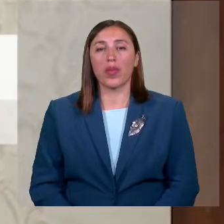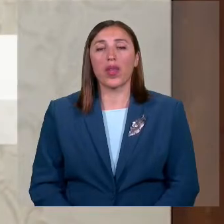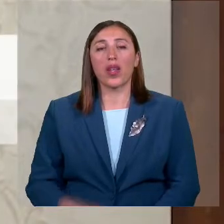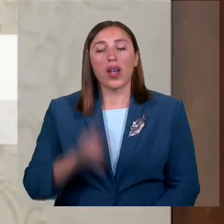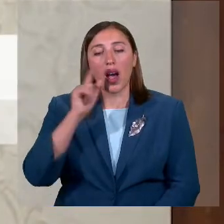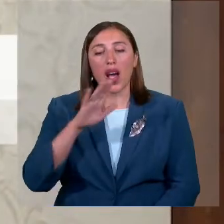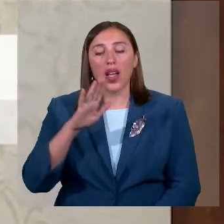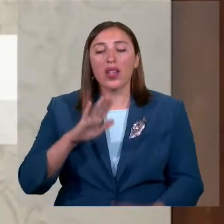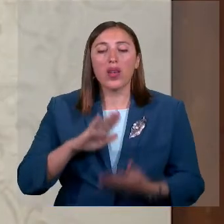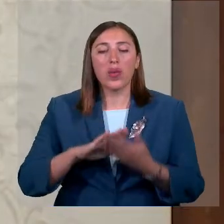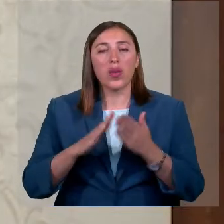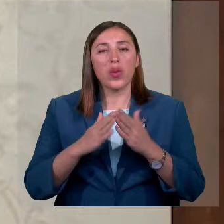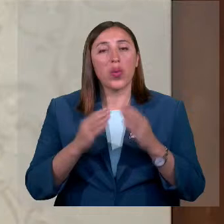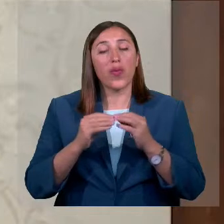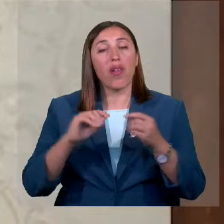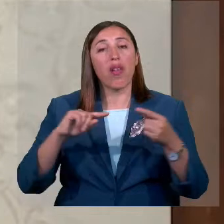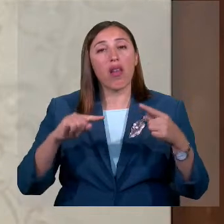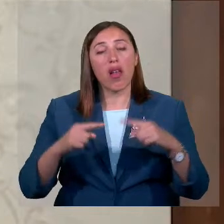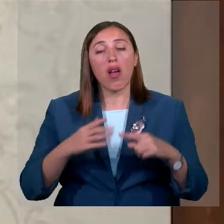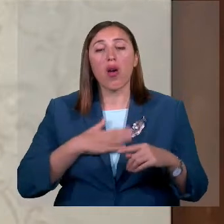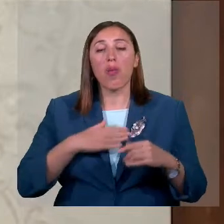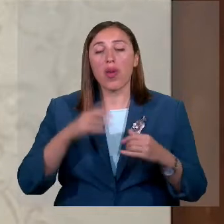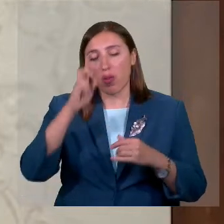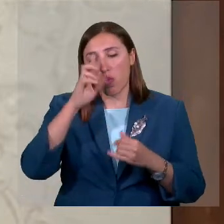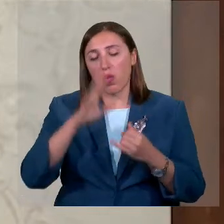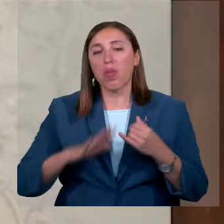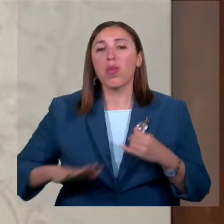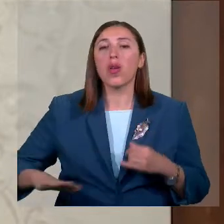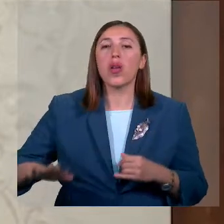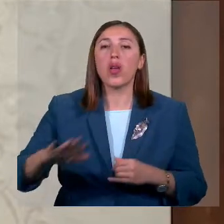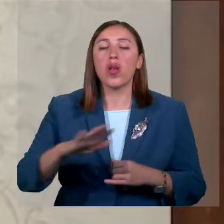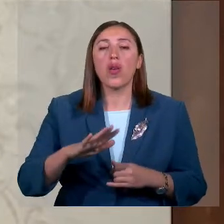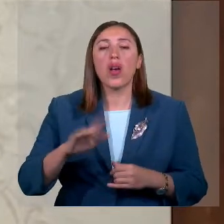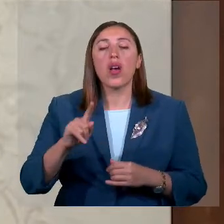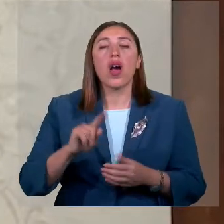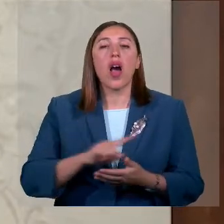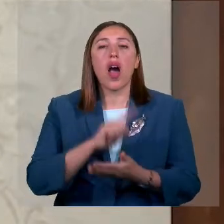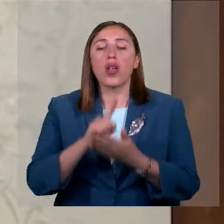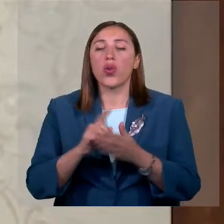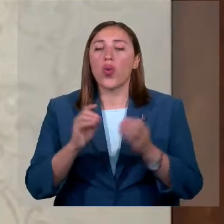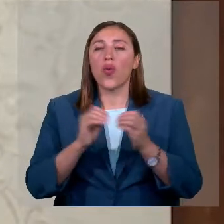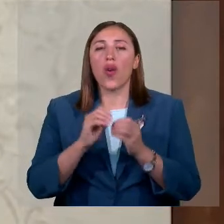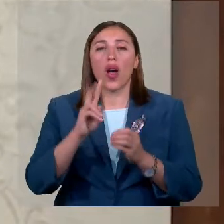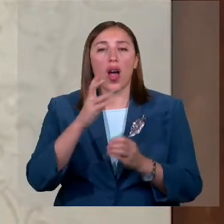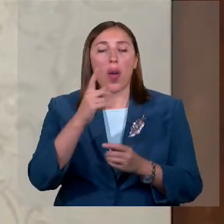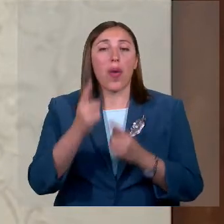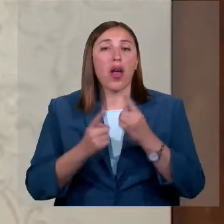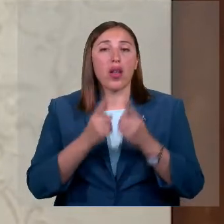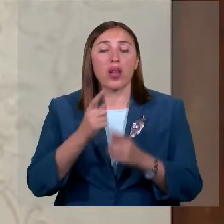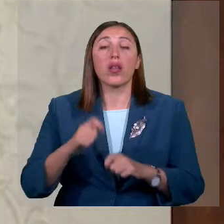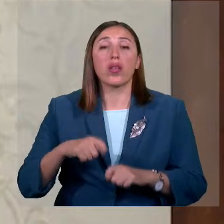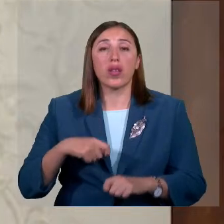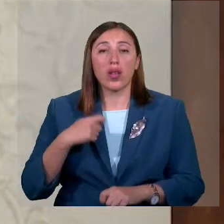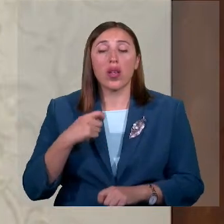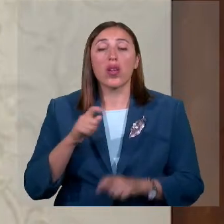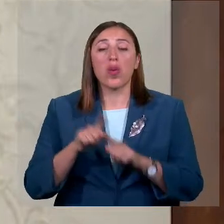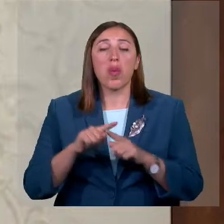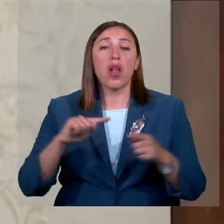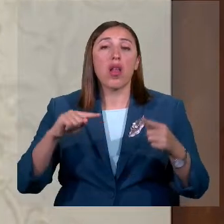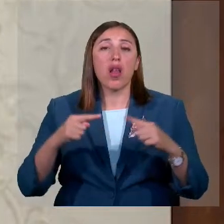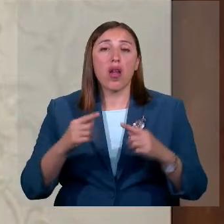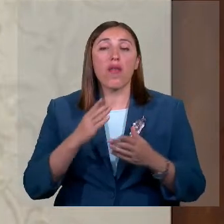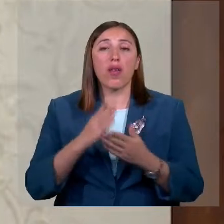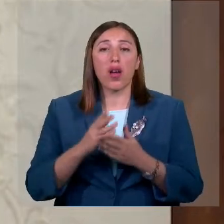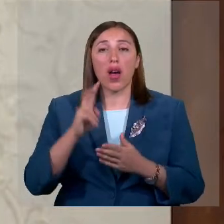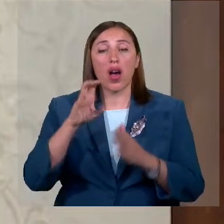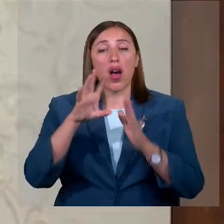մեզ մոտ ցավոք մնում է լարված, մեր տարածաշրջանում գլխավոր հարցը մնում է Ղարաբաղյան կարգավորումը։ Ցավոք մենք նաև տեսնում ենք լարվածություն